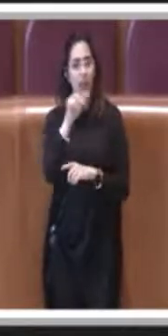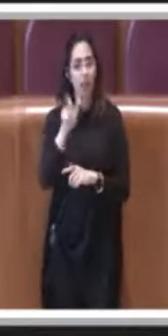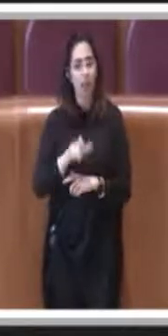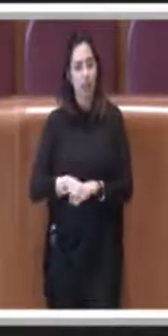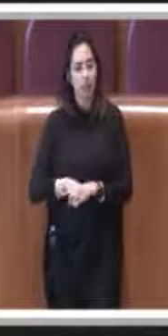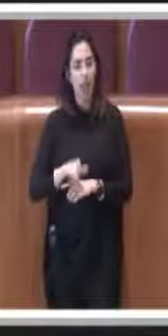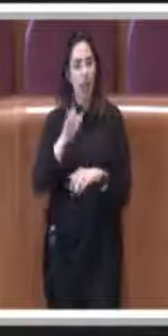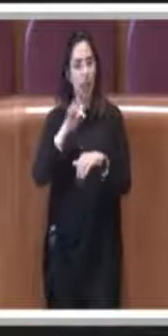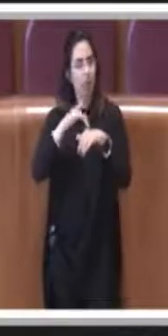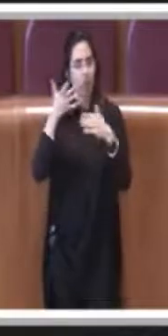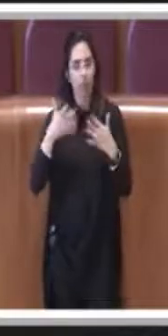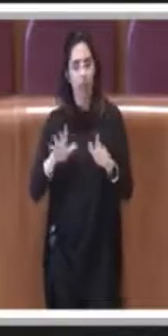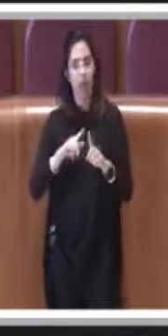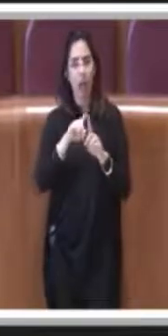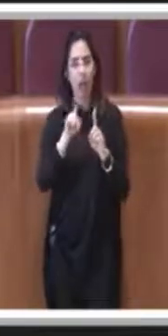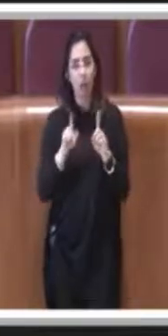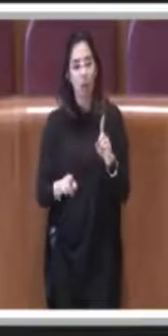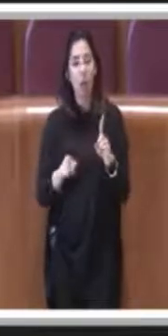noi riteniamo che sia